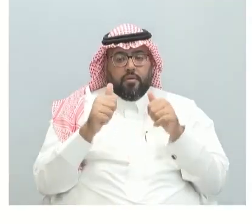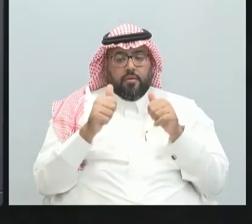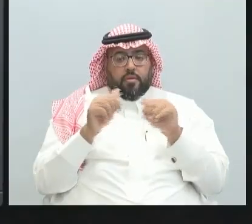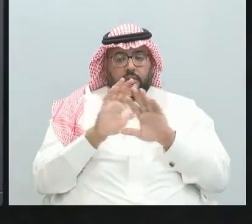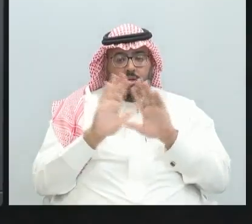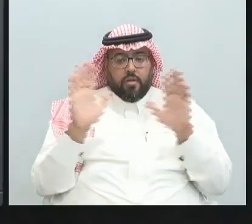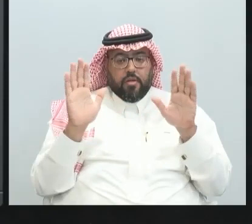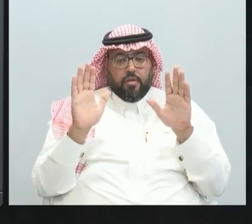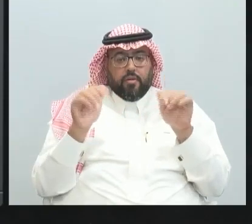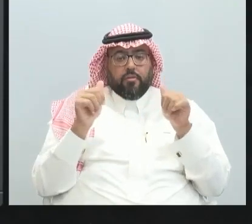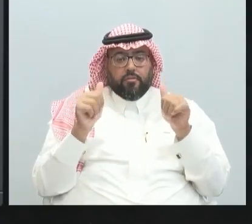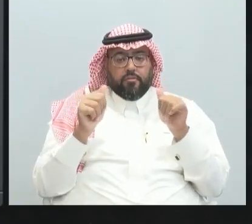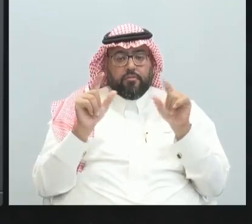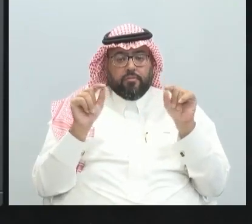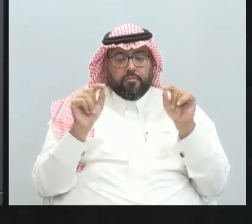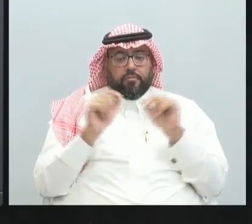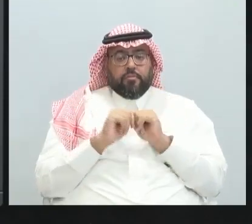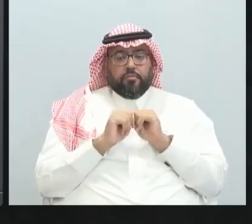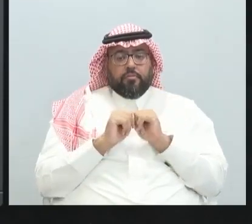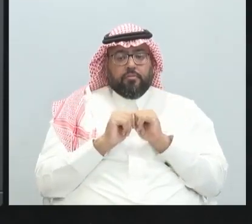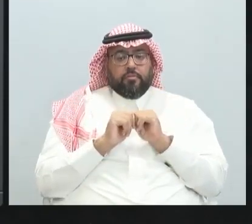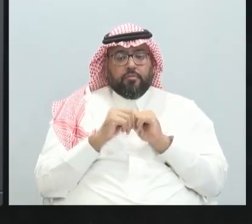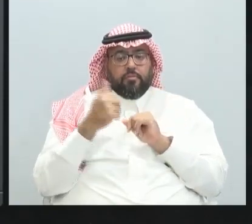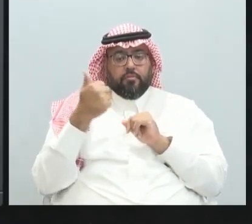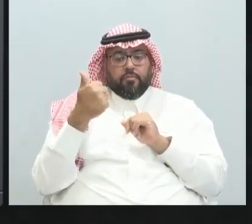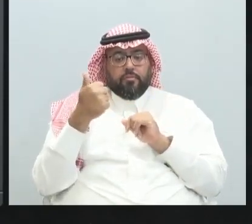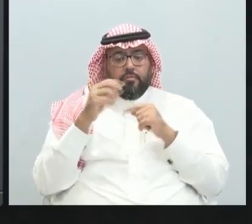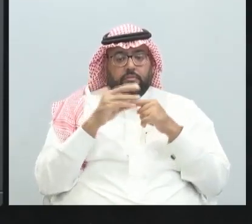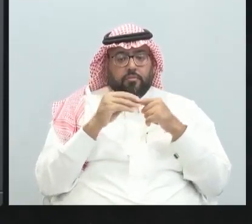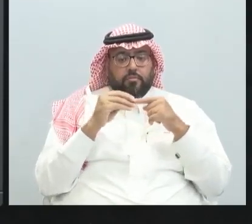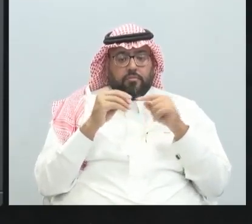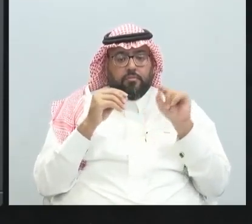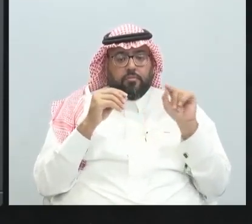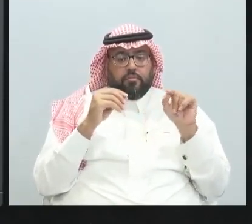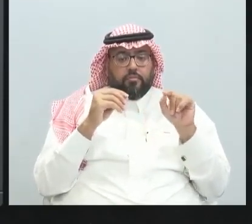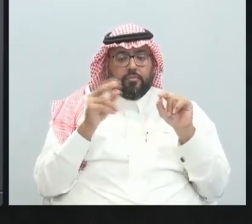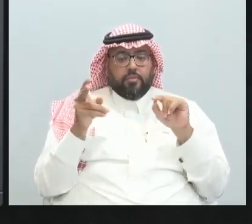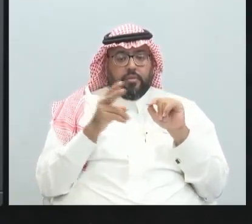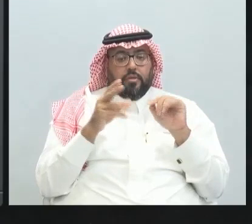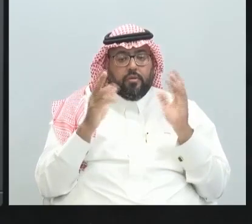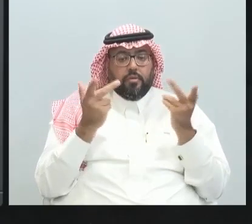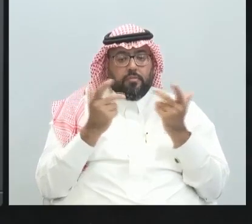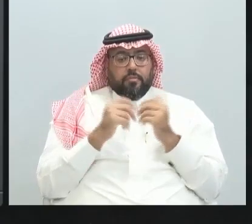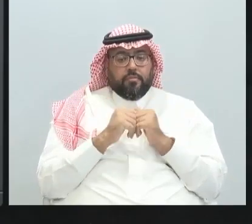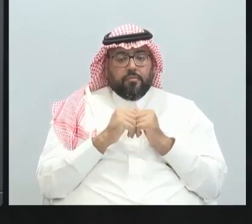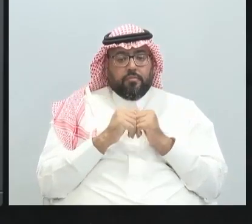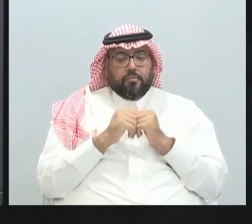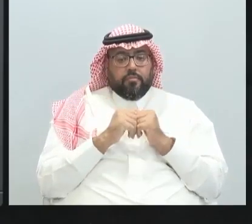هل انتهيتهم احسن سته ناقص صفر كم يساوي